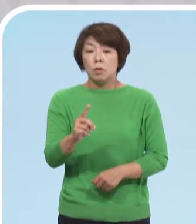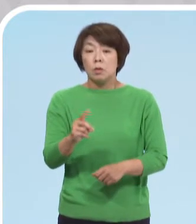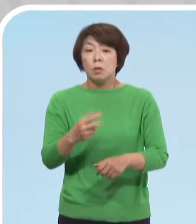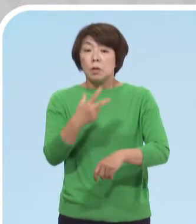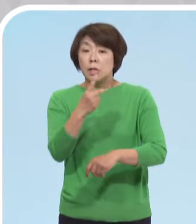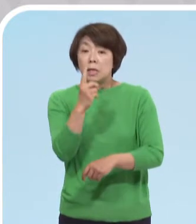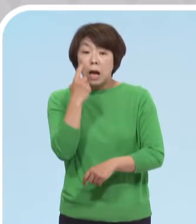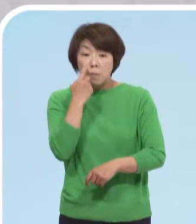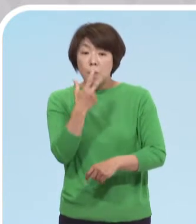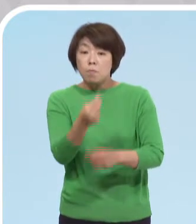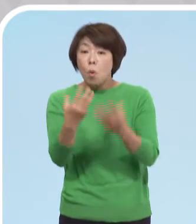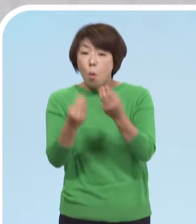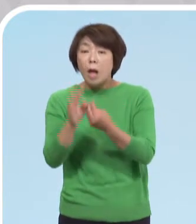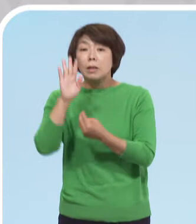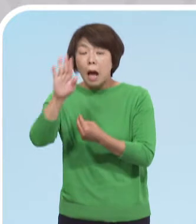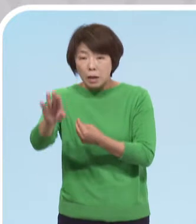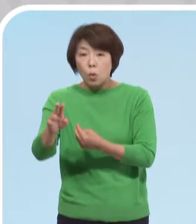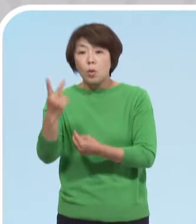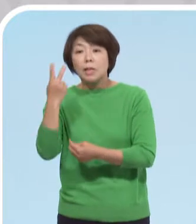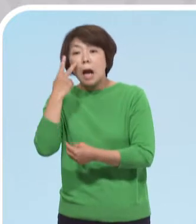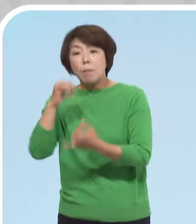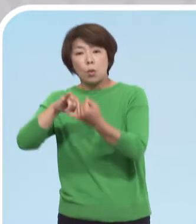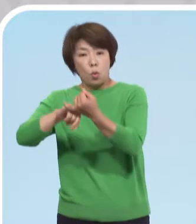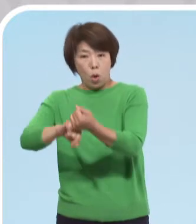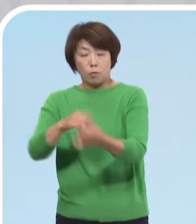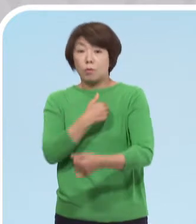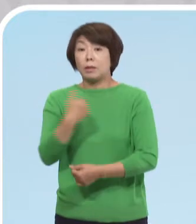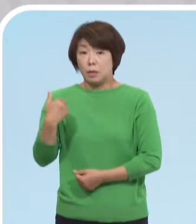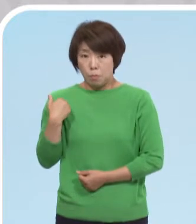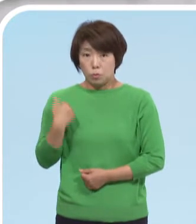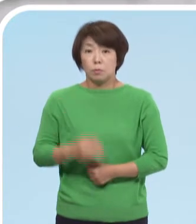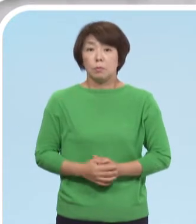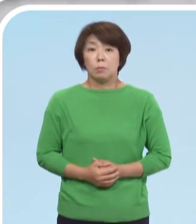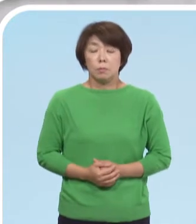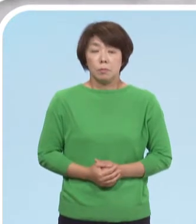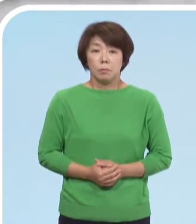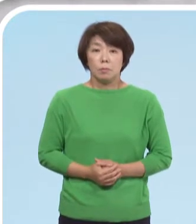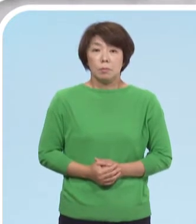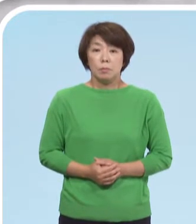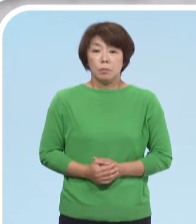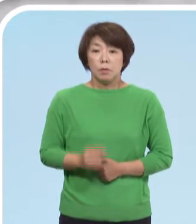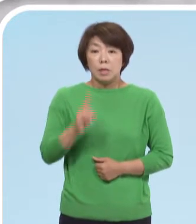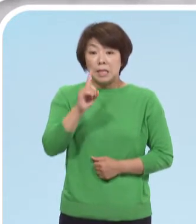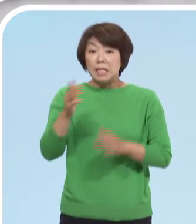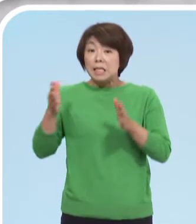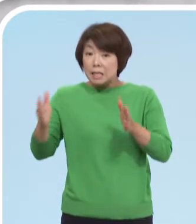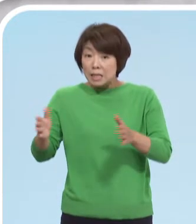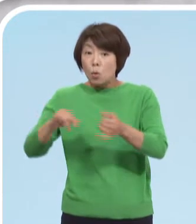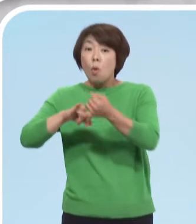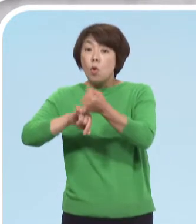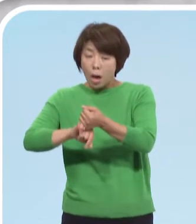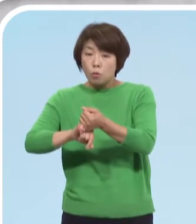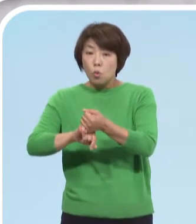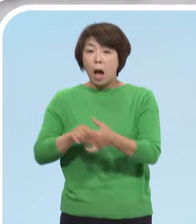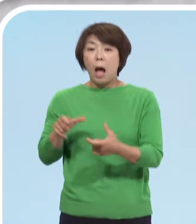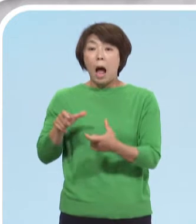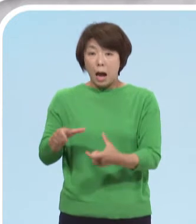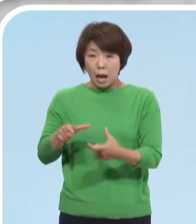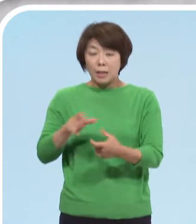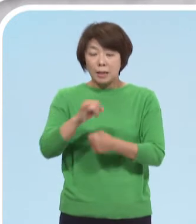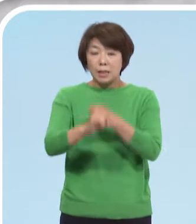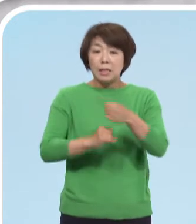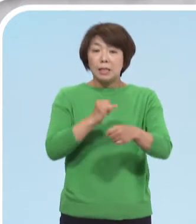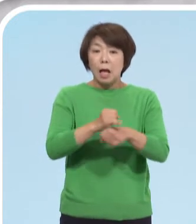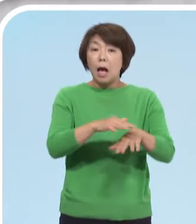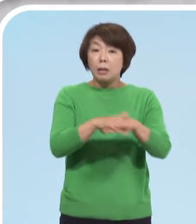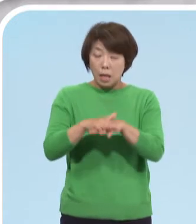の接種予約は1回目の会場で受け付けます。第1期の予約はハガキまたは専